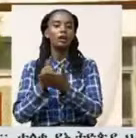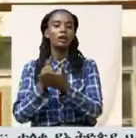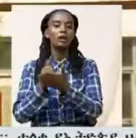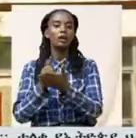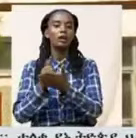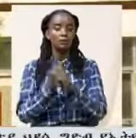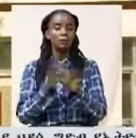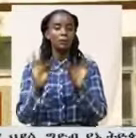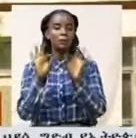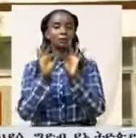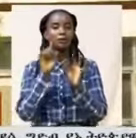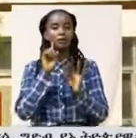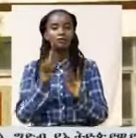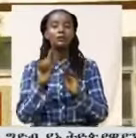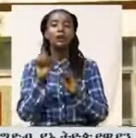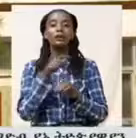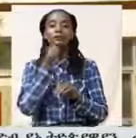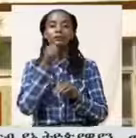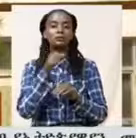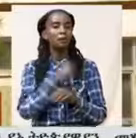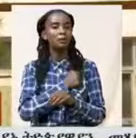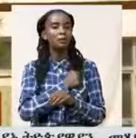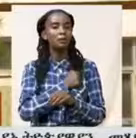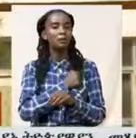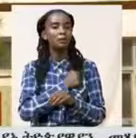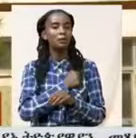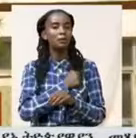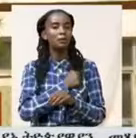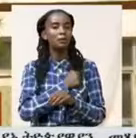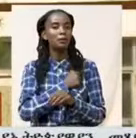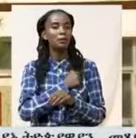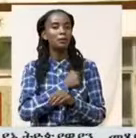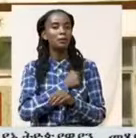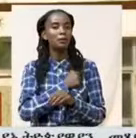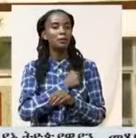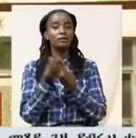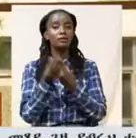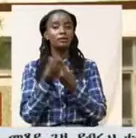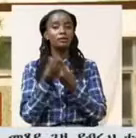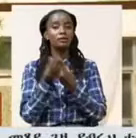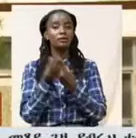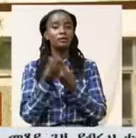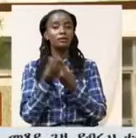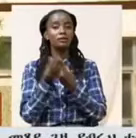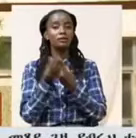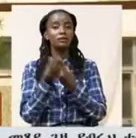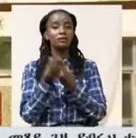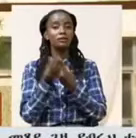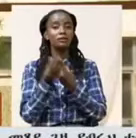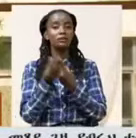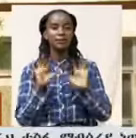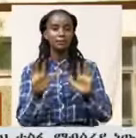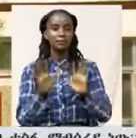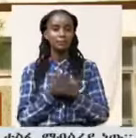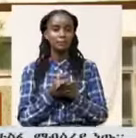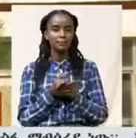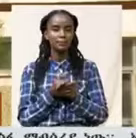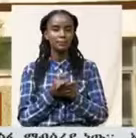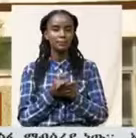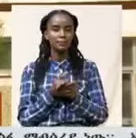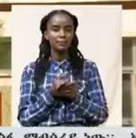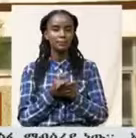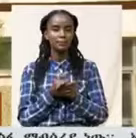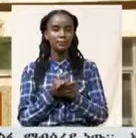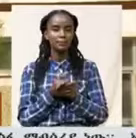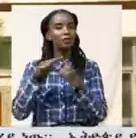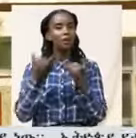በጣም አስፈላጊ ነው። ያለበለዚያ አይምሩም። አሁን ያለው የሙስና ሁኔታ ህሊናም የለም ሞራልም የለም። ቦንድ ተገዝቶ